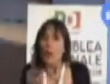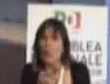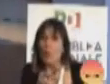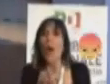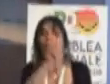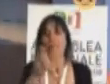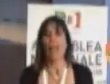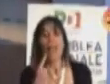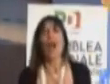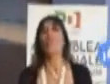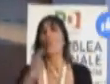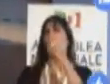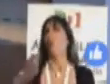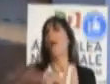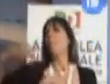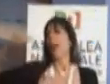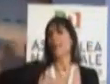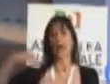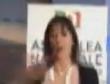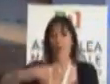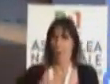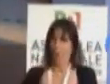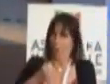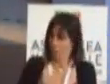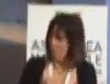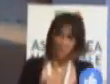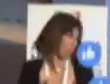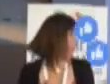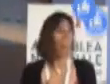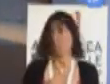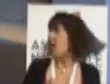e noi non ve lo consentiremo, non ve lo